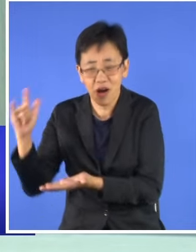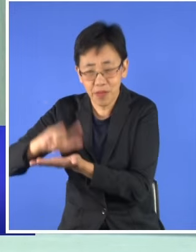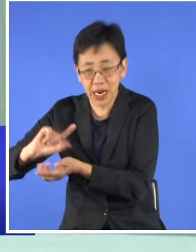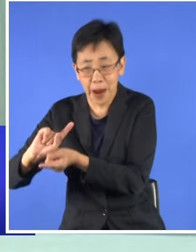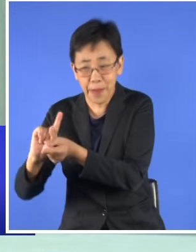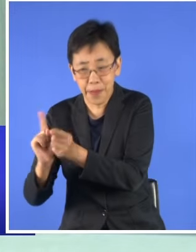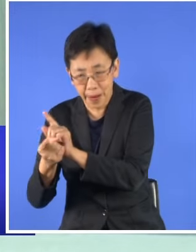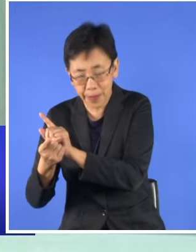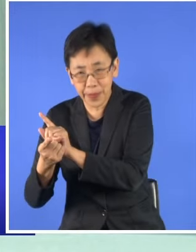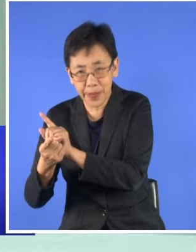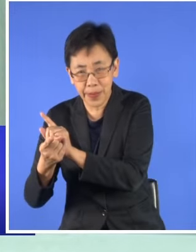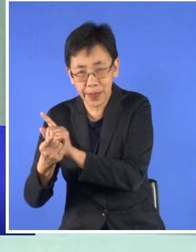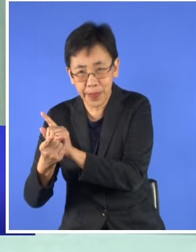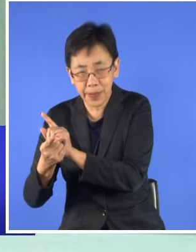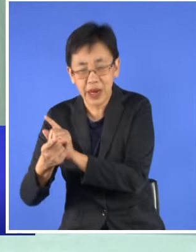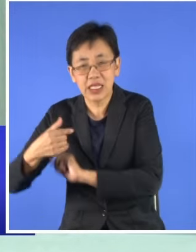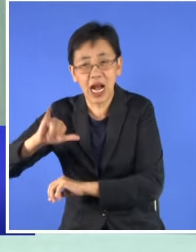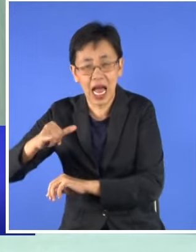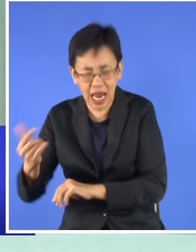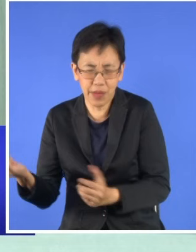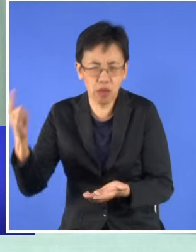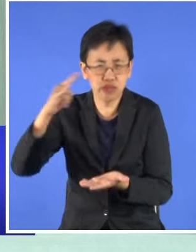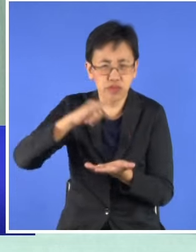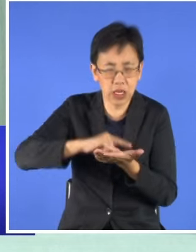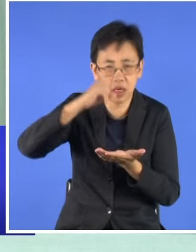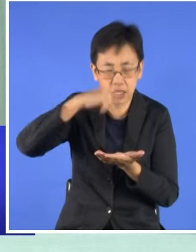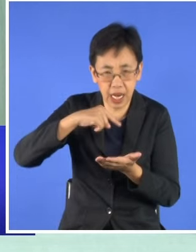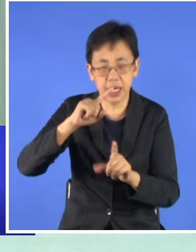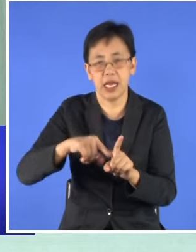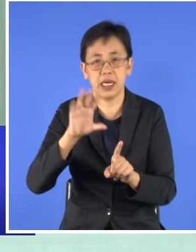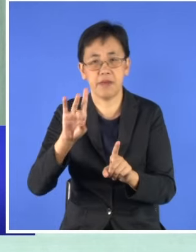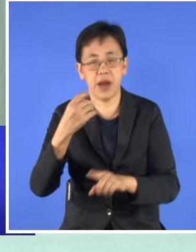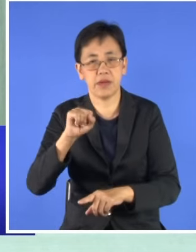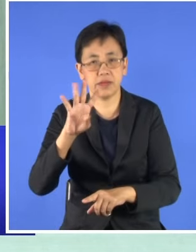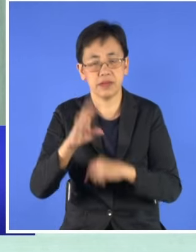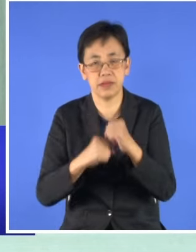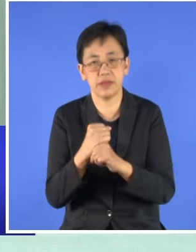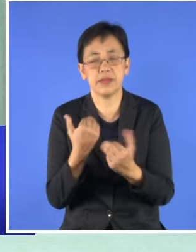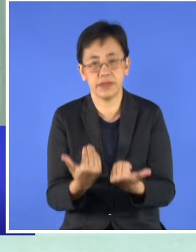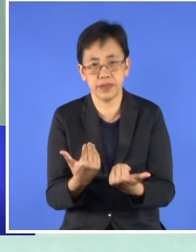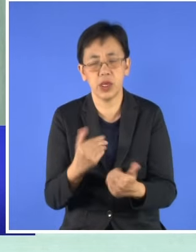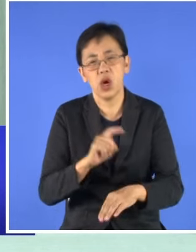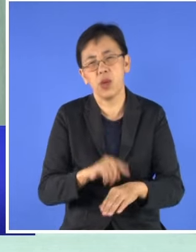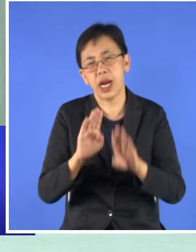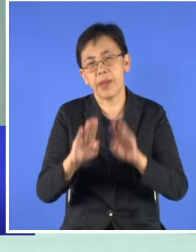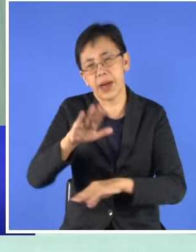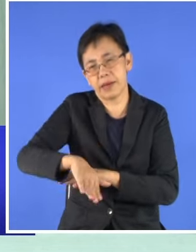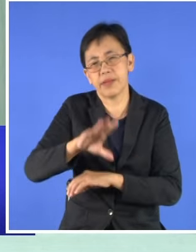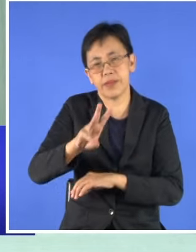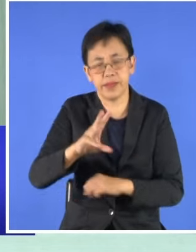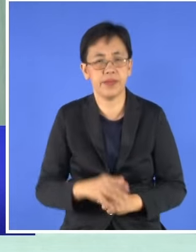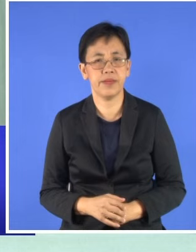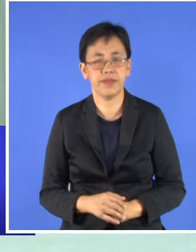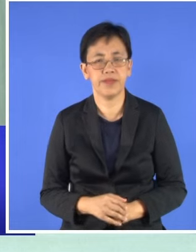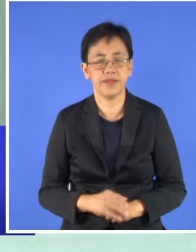ที่แถบประเทศตะวออกกลางมาถึงเมืองไทยเมวที่ 14 สิงหาคมที่ผ่านมาเวลาประมาณ 18 นาฬิกาต่มา